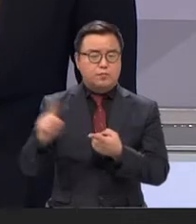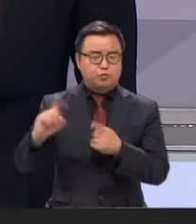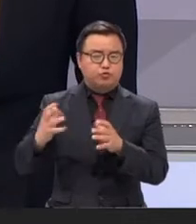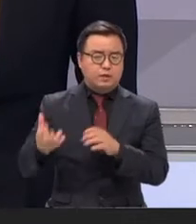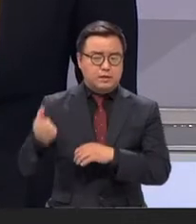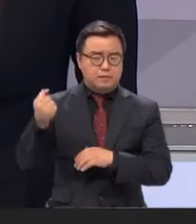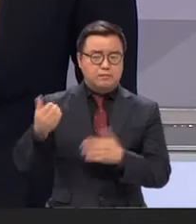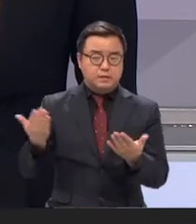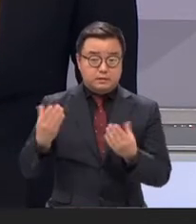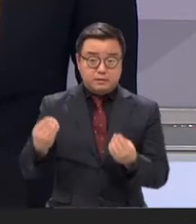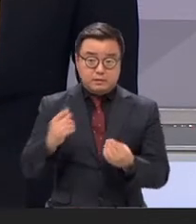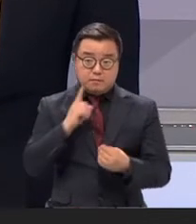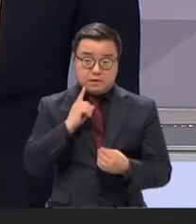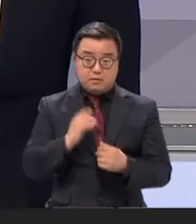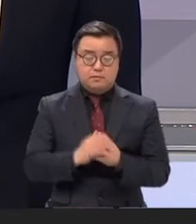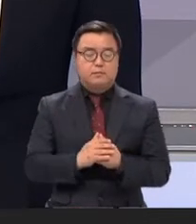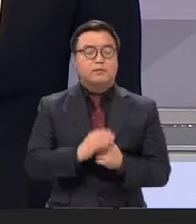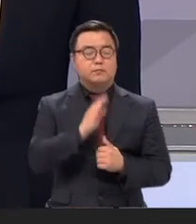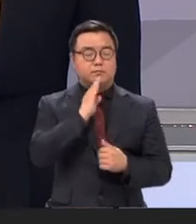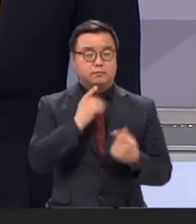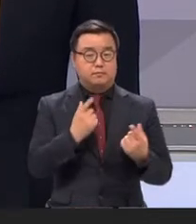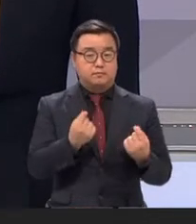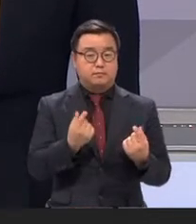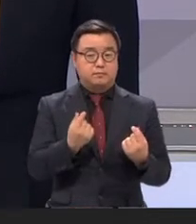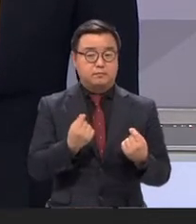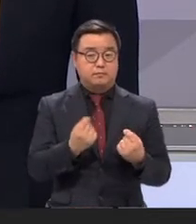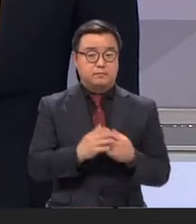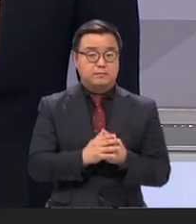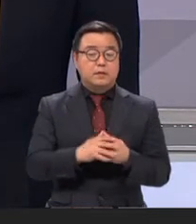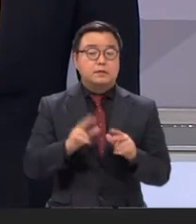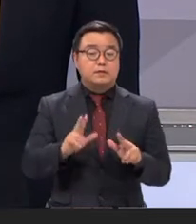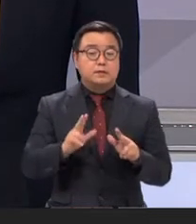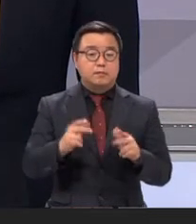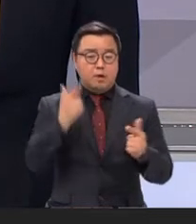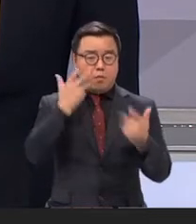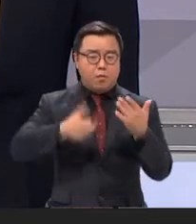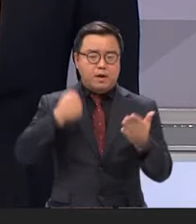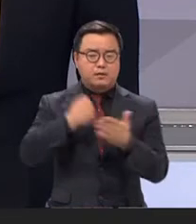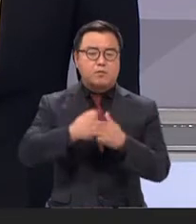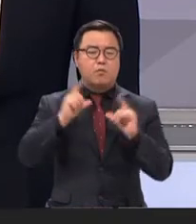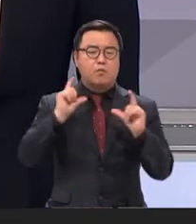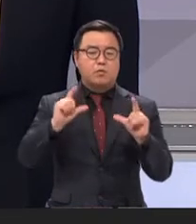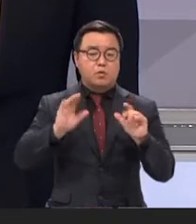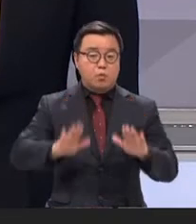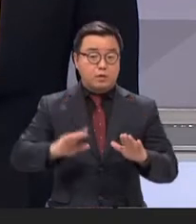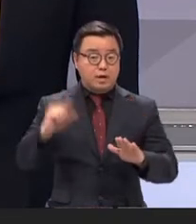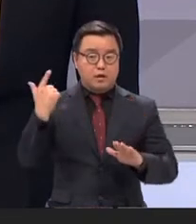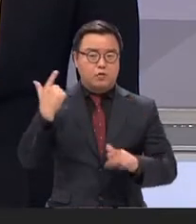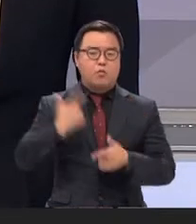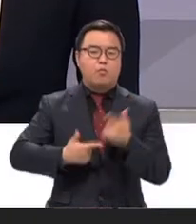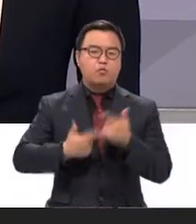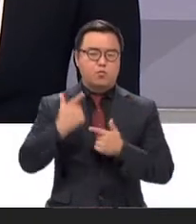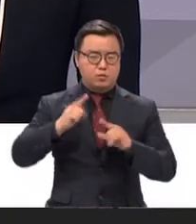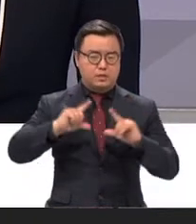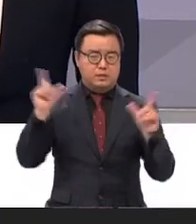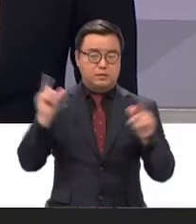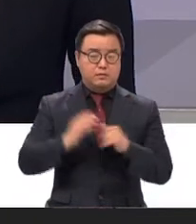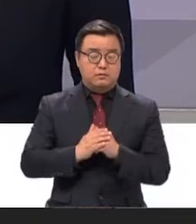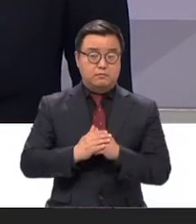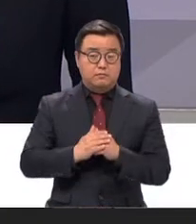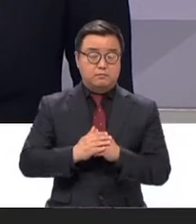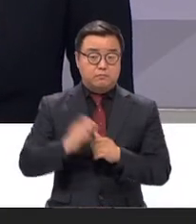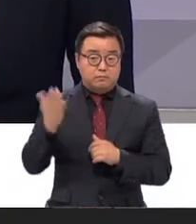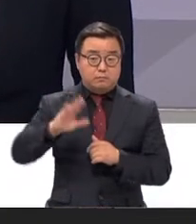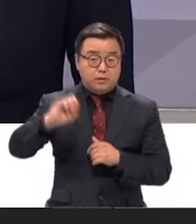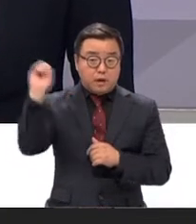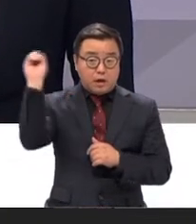지점에 문제가 있습니다. 원래 국정화를 확정고시하기로 한 날은 오늘이 아니고 모레, 네, 목요일이거든요. 그렇죠. 그런데 정부가 갑자기